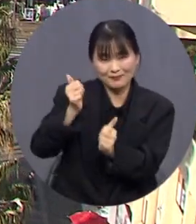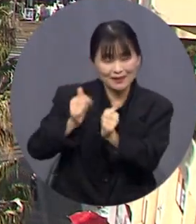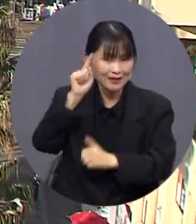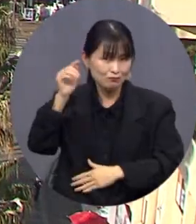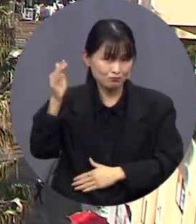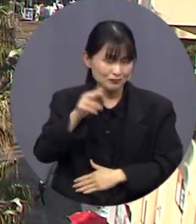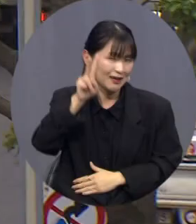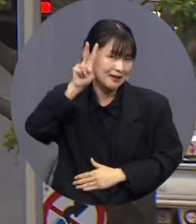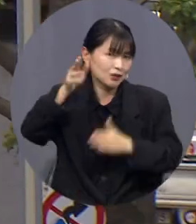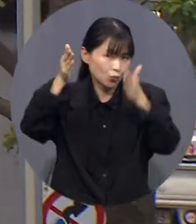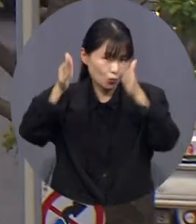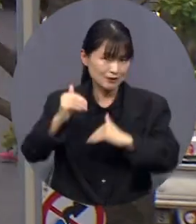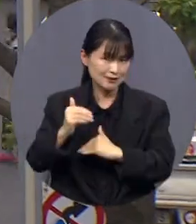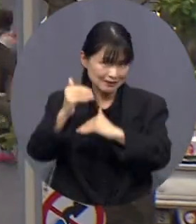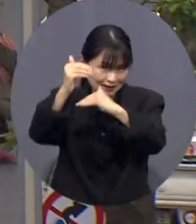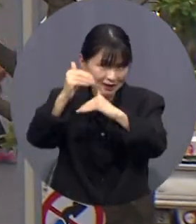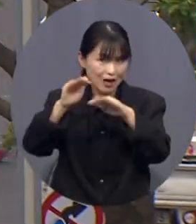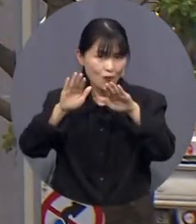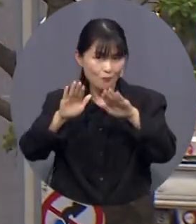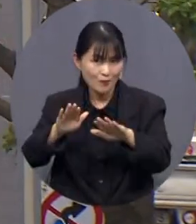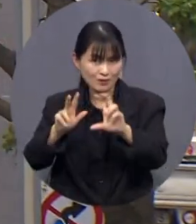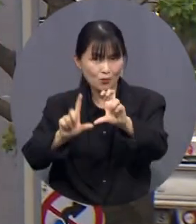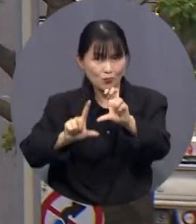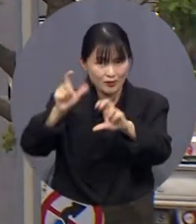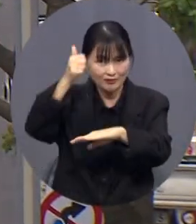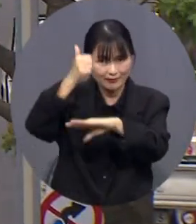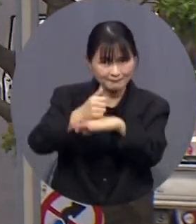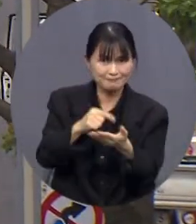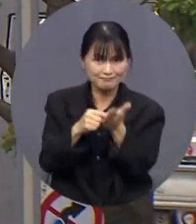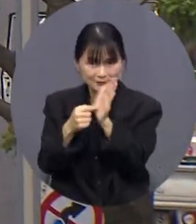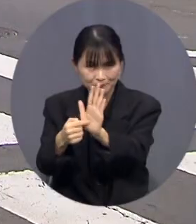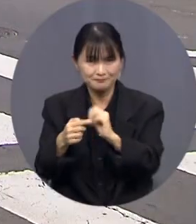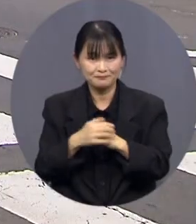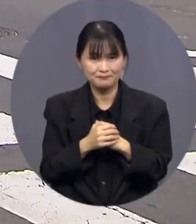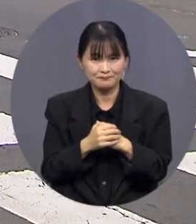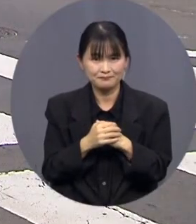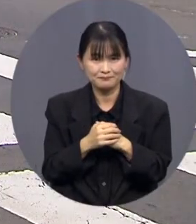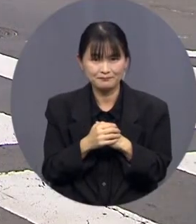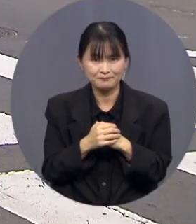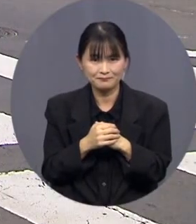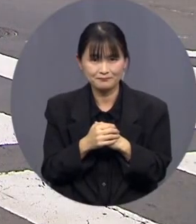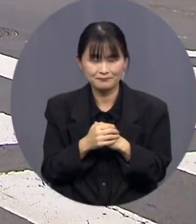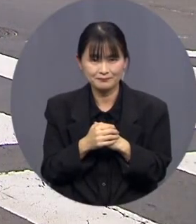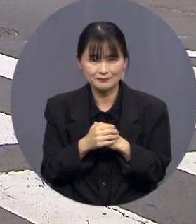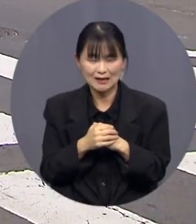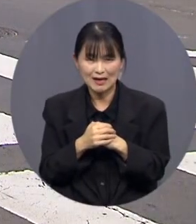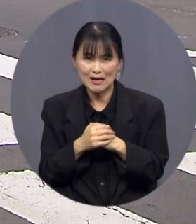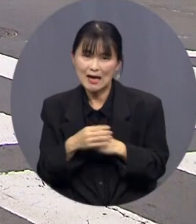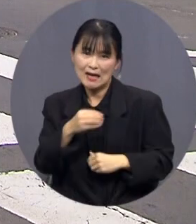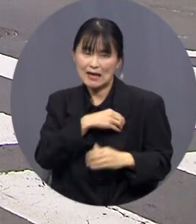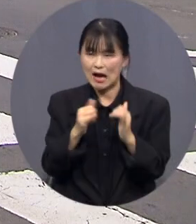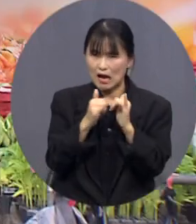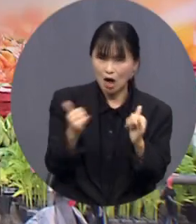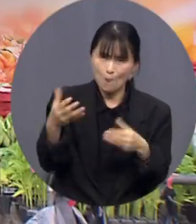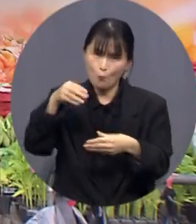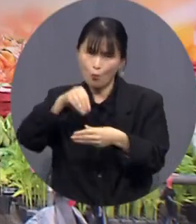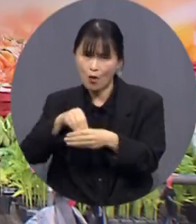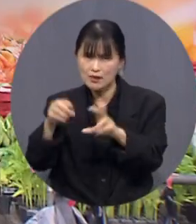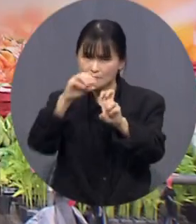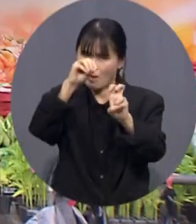내일부터 이틀 동안 진행돼 오는 25일 결과가 발표됩니다 당원 선거인단 반영 비율이